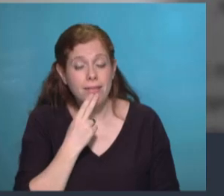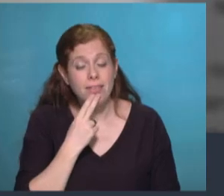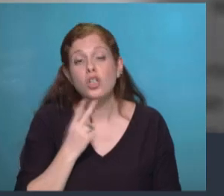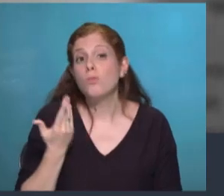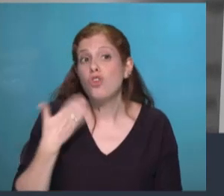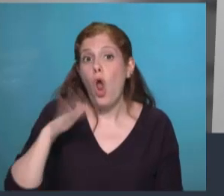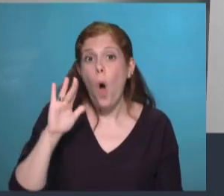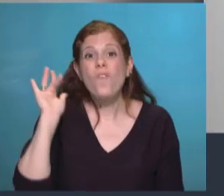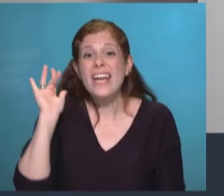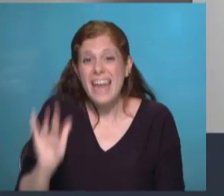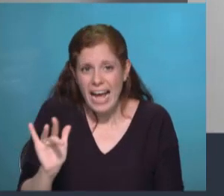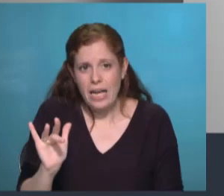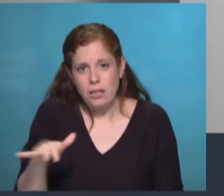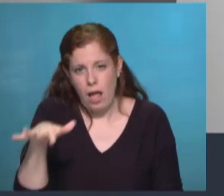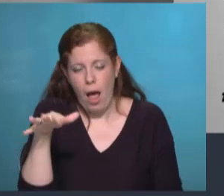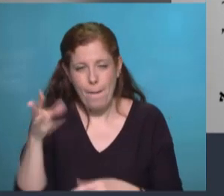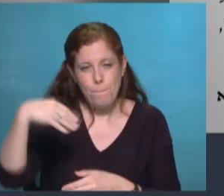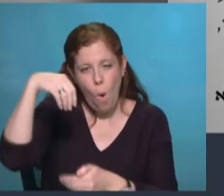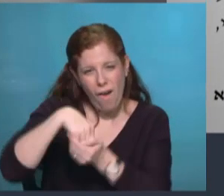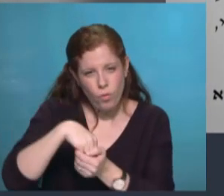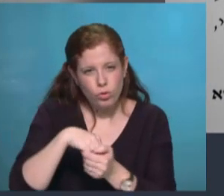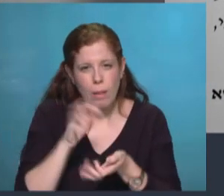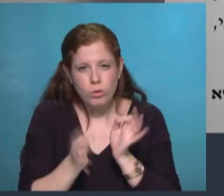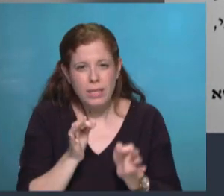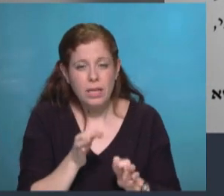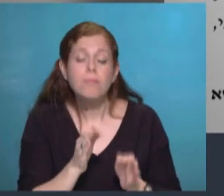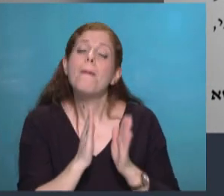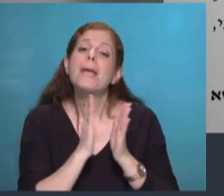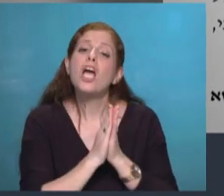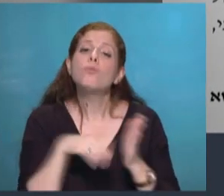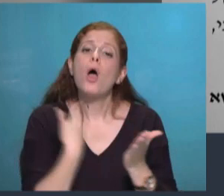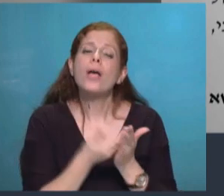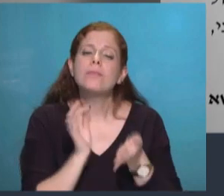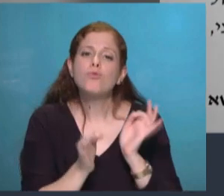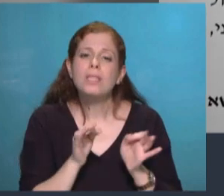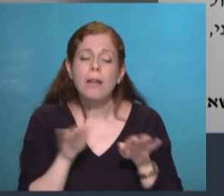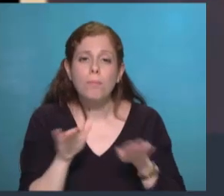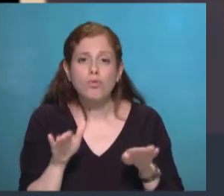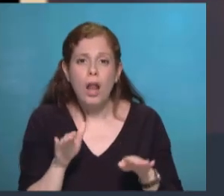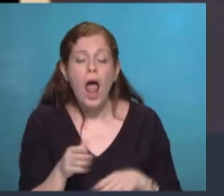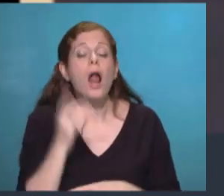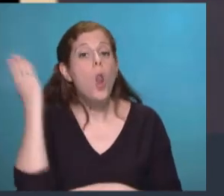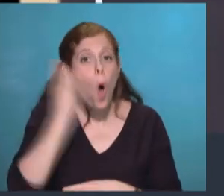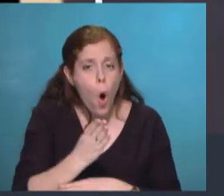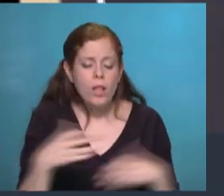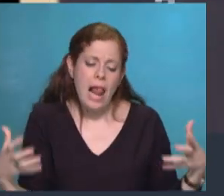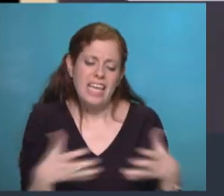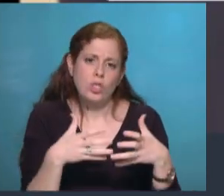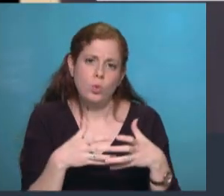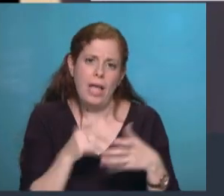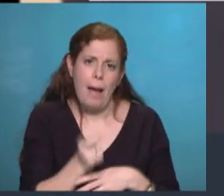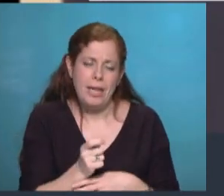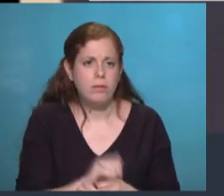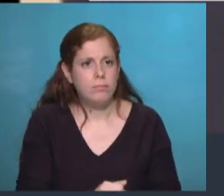יוצא נגד מעורבות המשפטנים, קרא ליועץ המשפטי לממשלה להורות על כינוס הקבינט. ביטול הקבינט הביטחוני